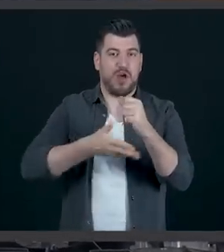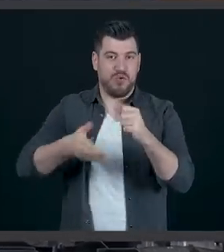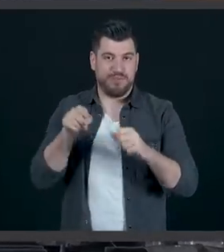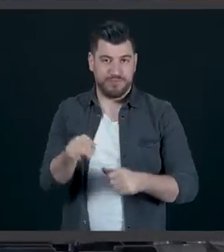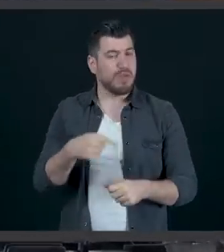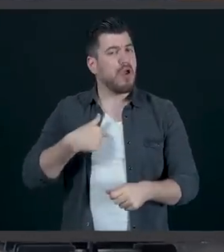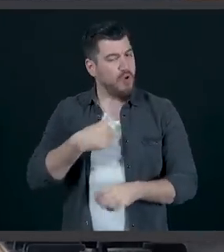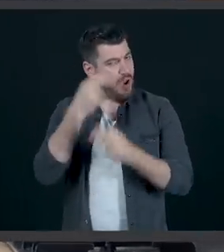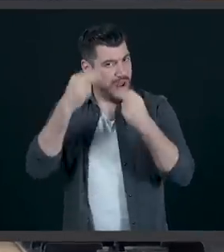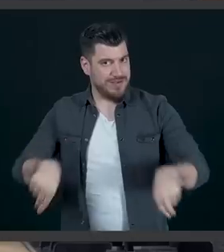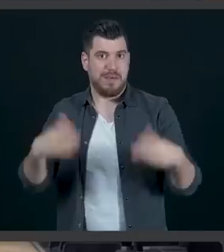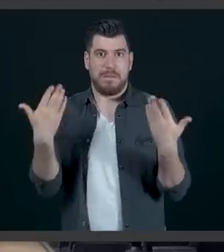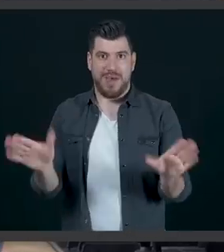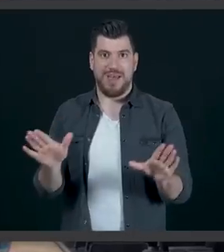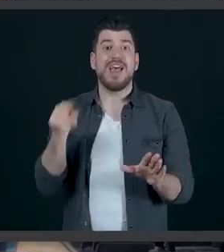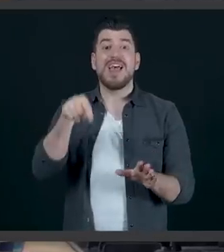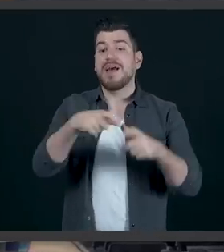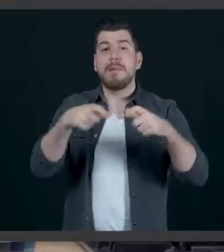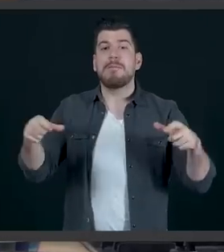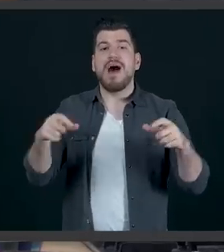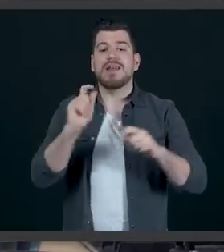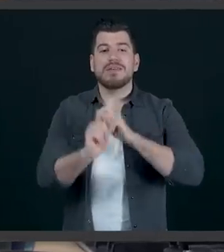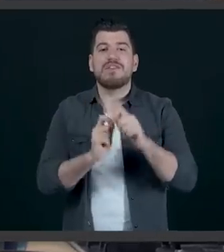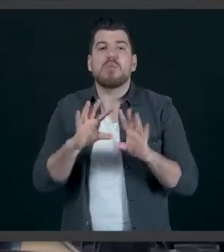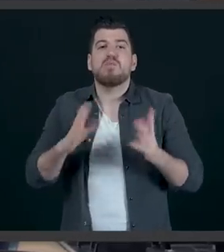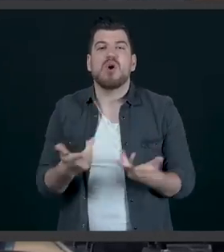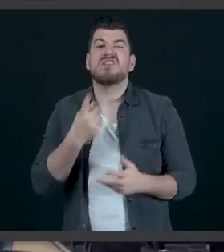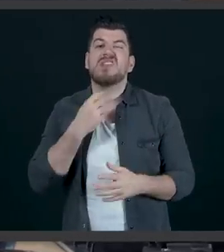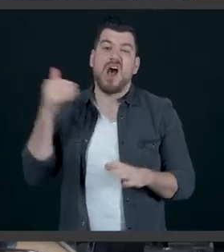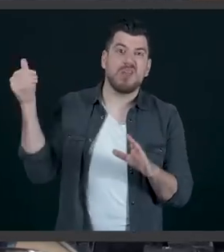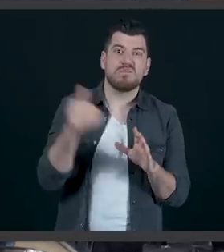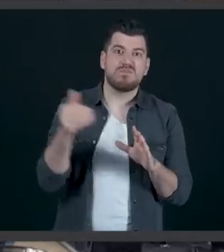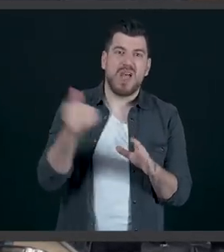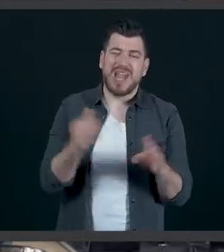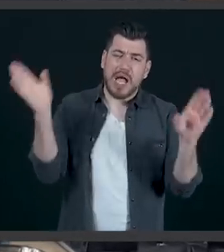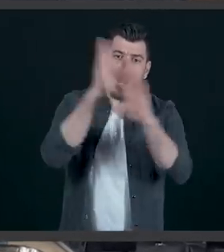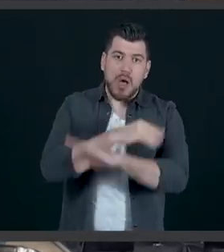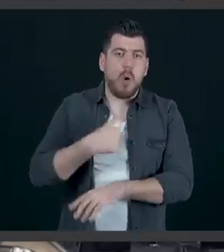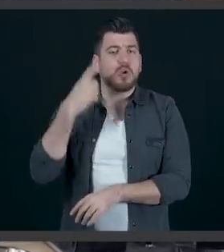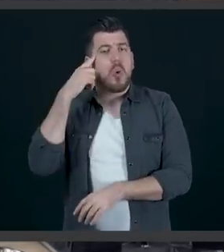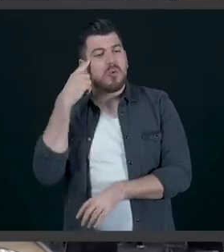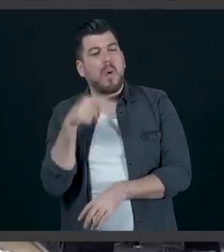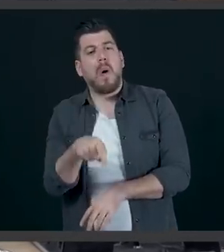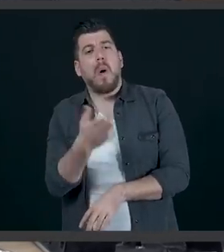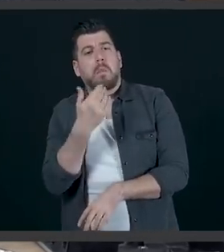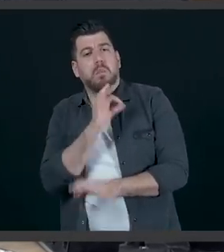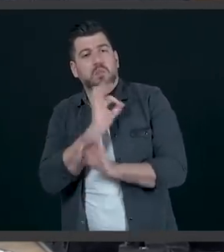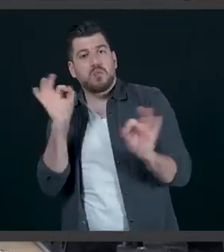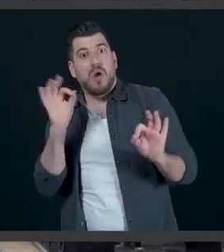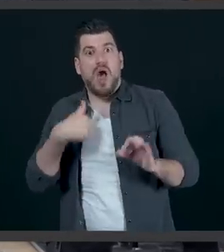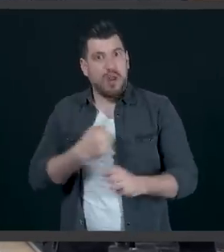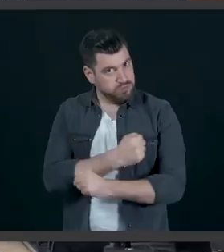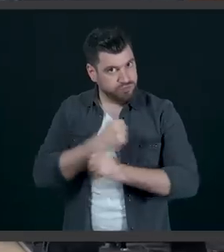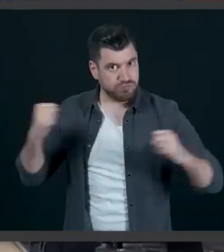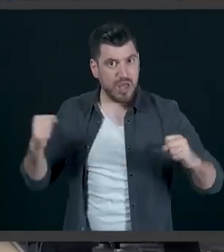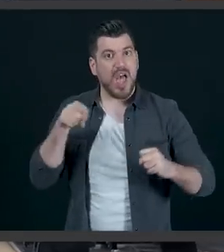Σας έχω τη λύση. Γιατί οι μπάρες δημητριακών συνήθως γίνονται με πάρα πολύ ζάχαρη. Ζάχαρη κρυμμένη που δεν μπορούμε να την καταλάβουμε. Εγώ θα σας δώσω μια συνταγή που